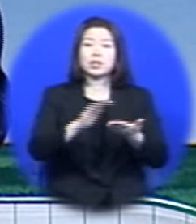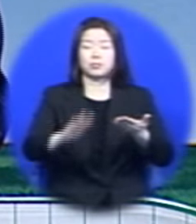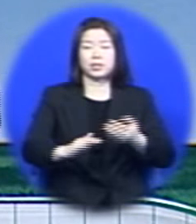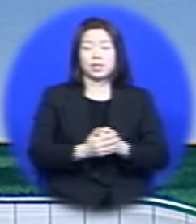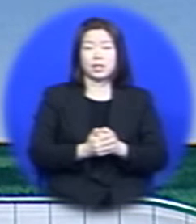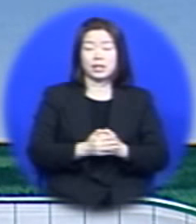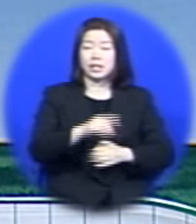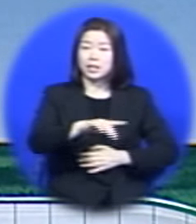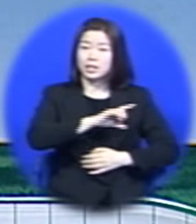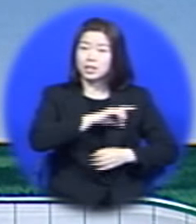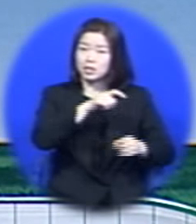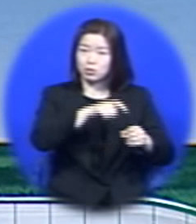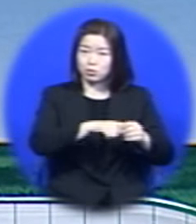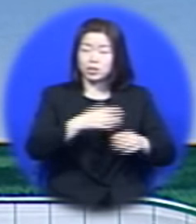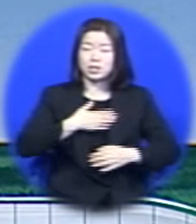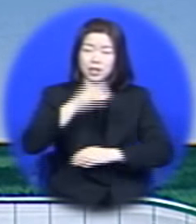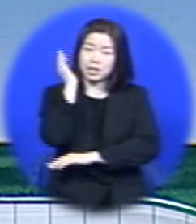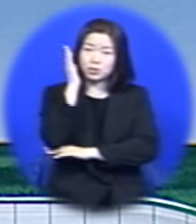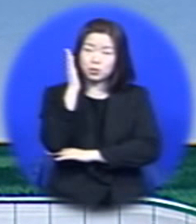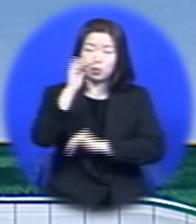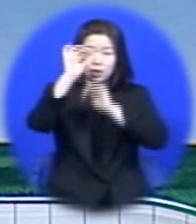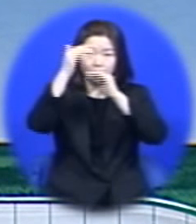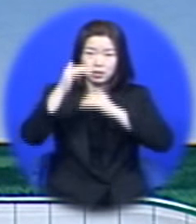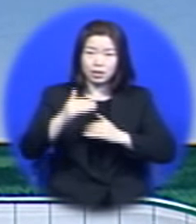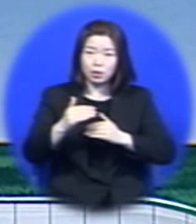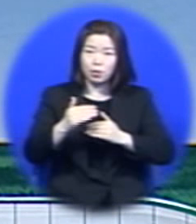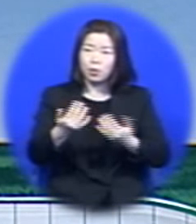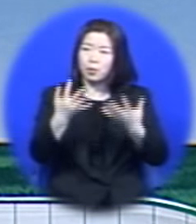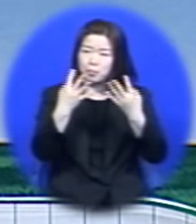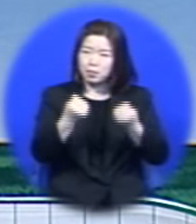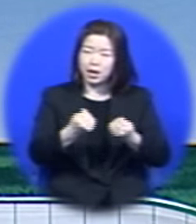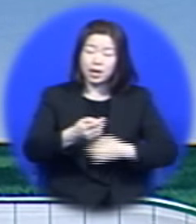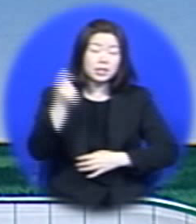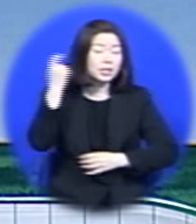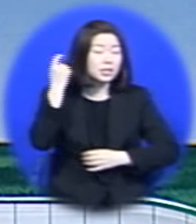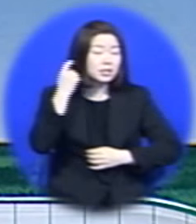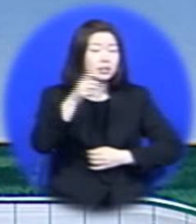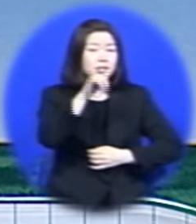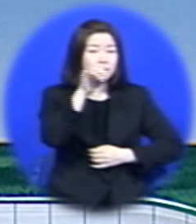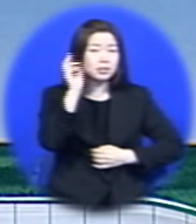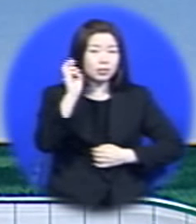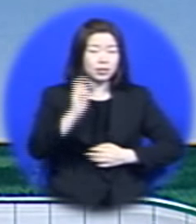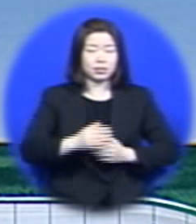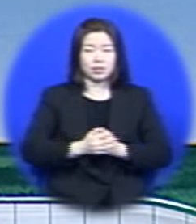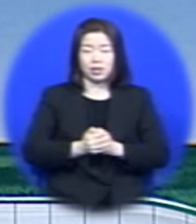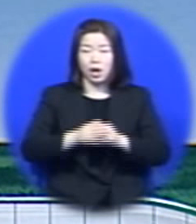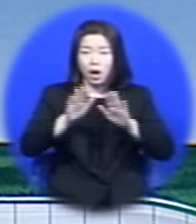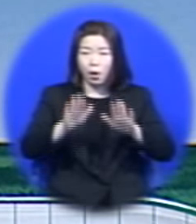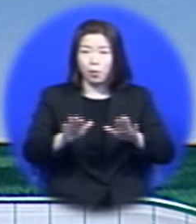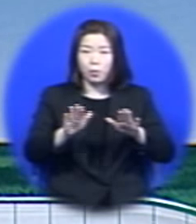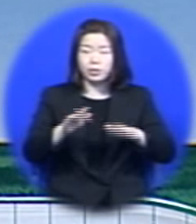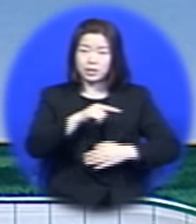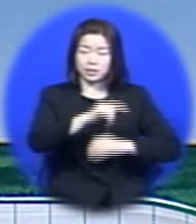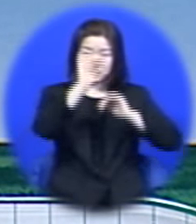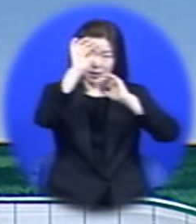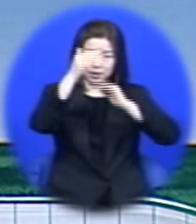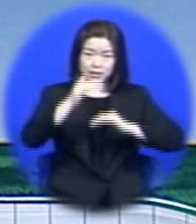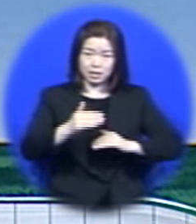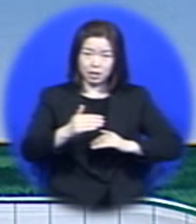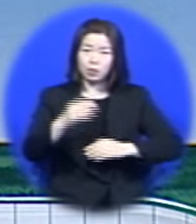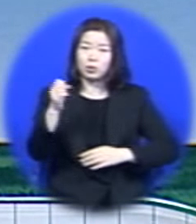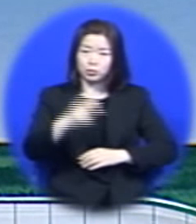이 주제로 제가 설교한 내용을 그동안에 여러 번 들으셨을 겁니다. 오늘 그 내용을